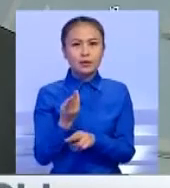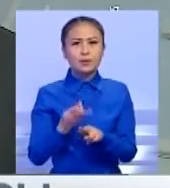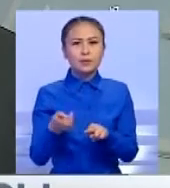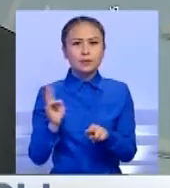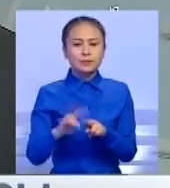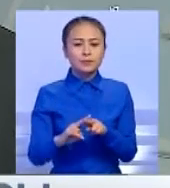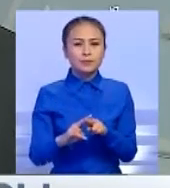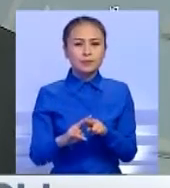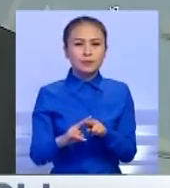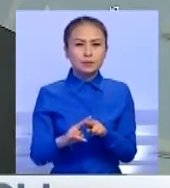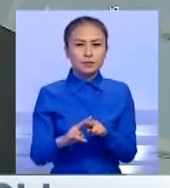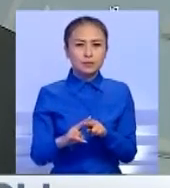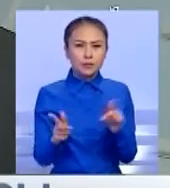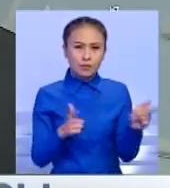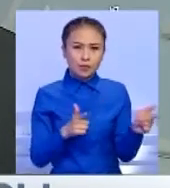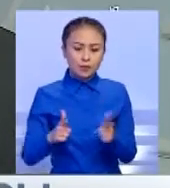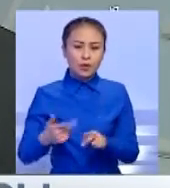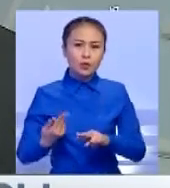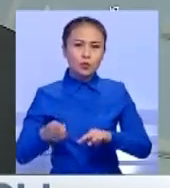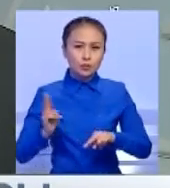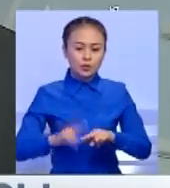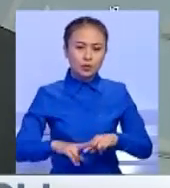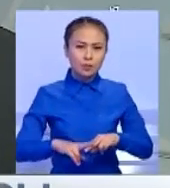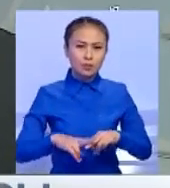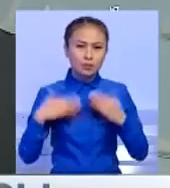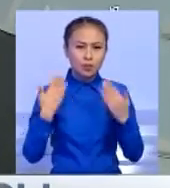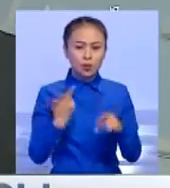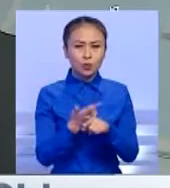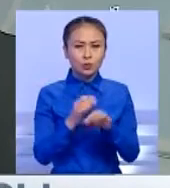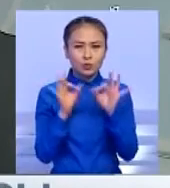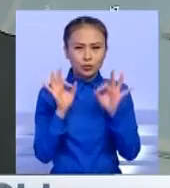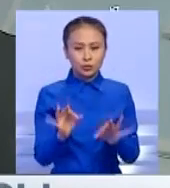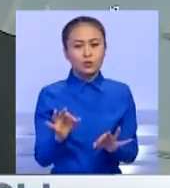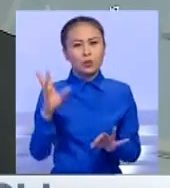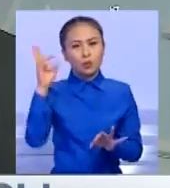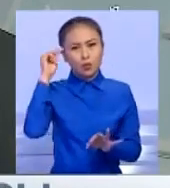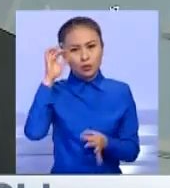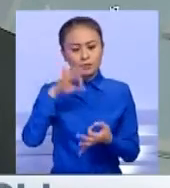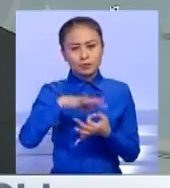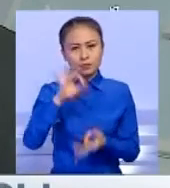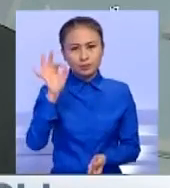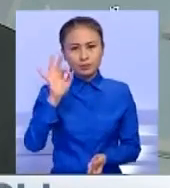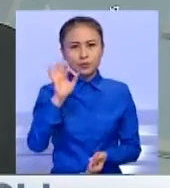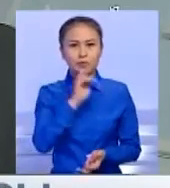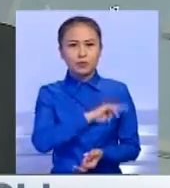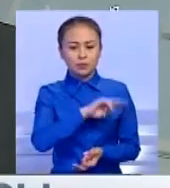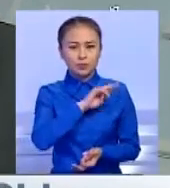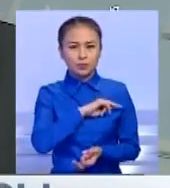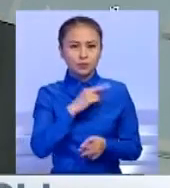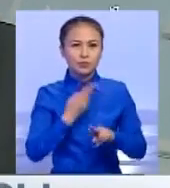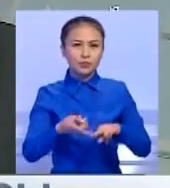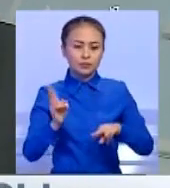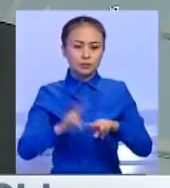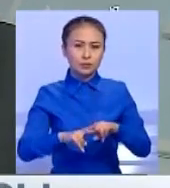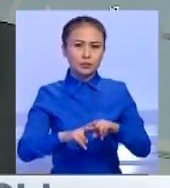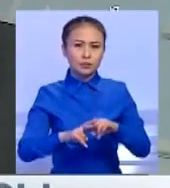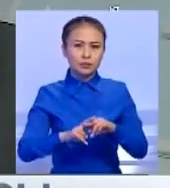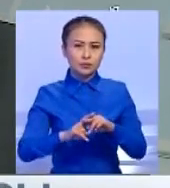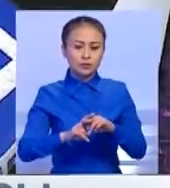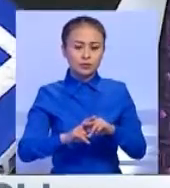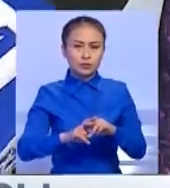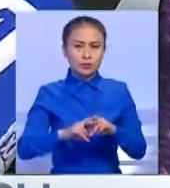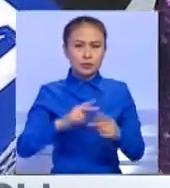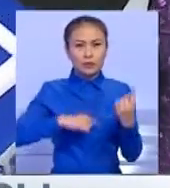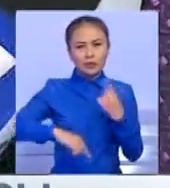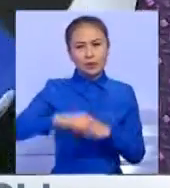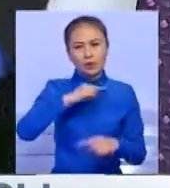өмірде осылай дайындалып. Сондықтан бұл өте дұрыс уақытында жасалынған дүние деп ойлаймын. Бұны ары қарай біз мына